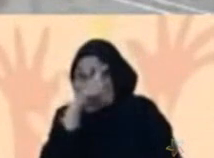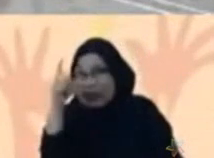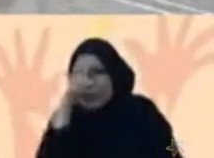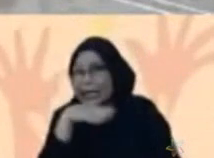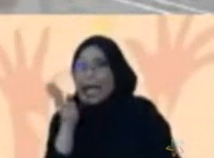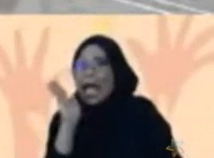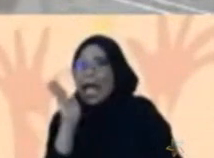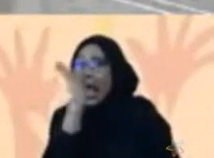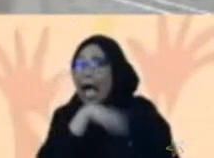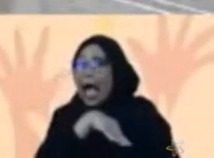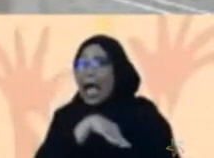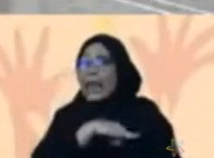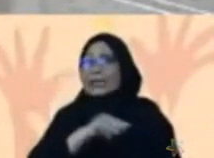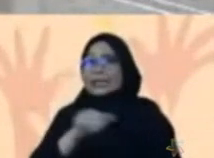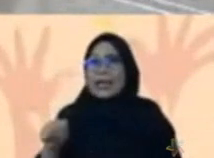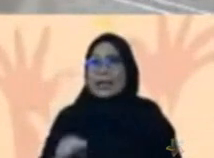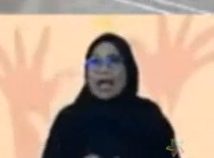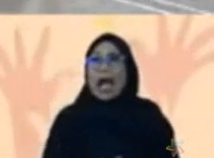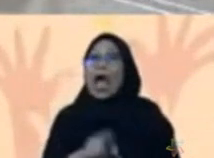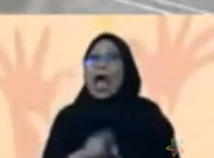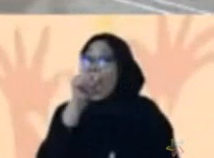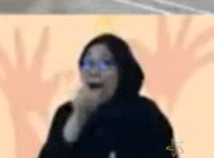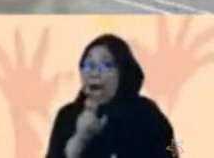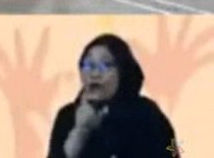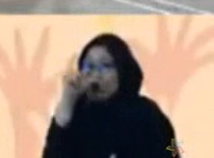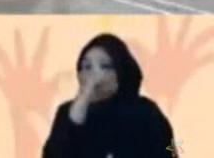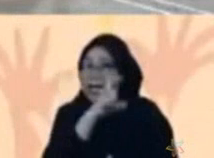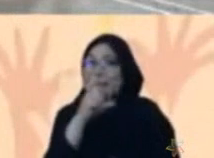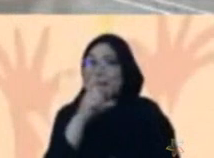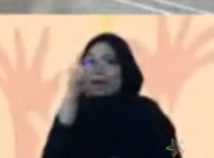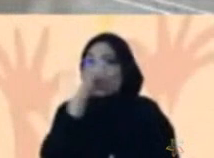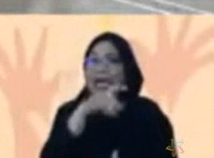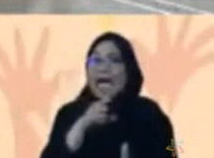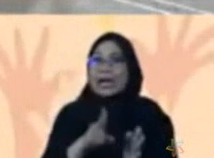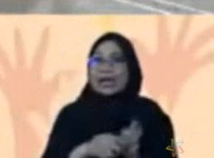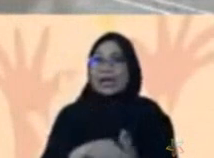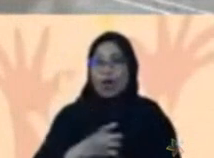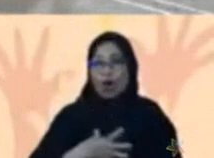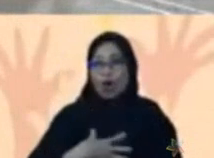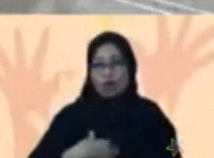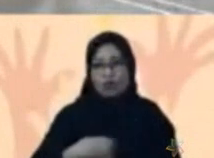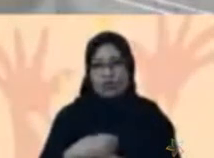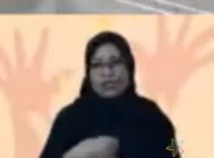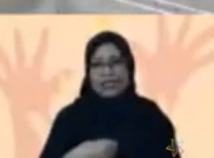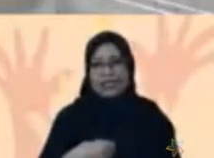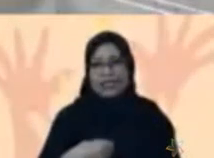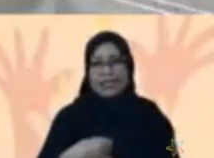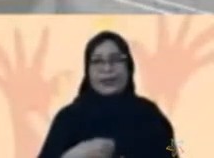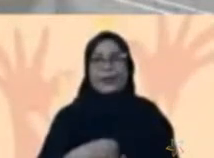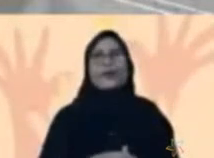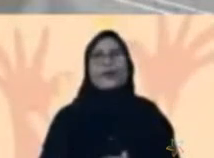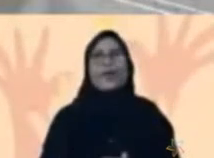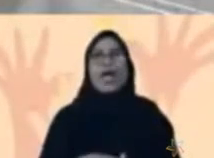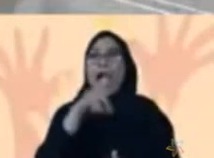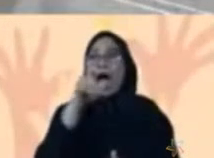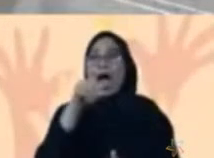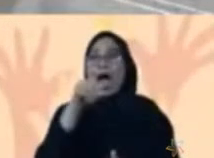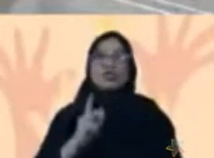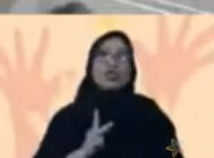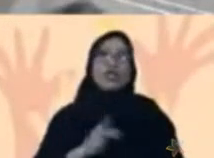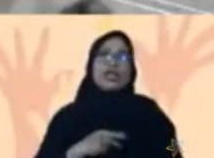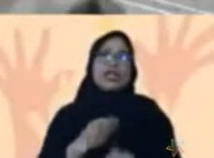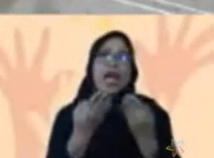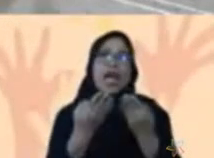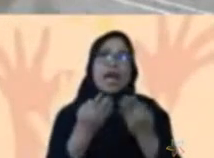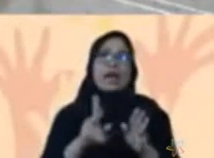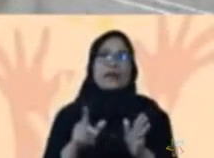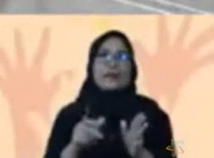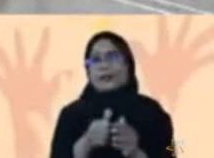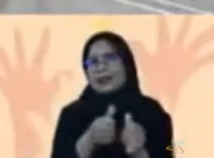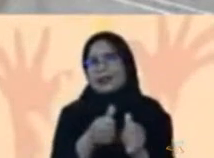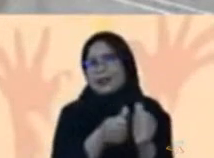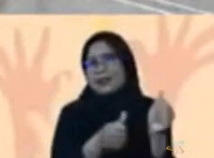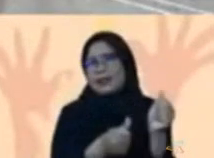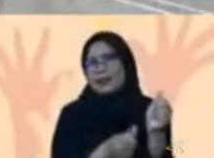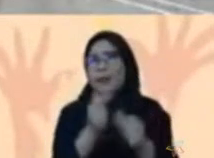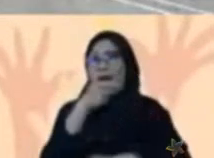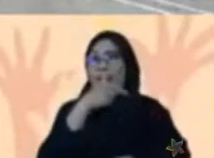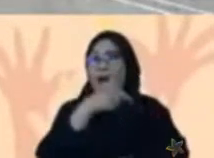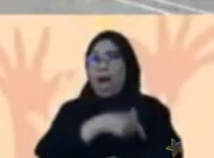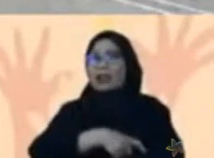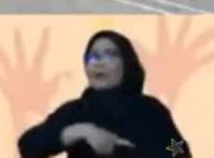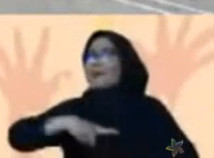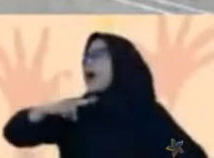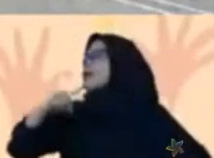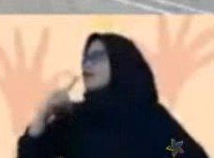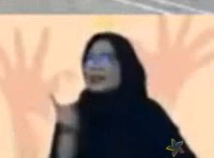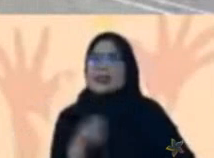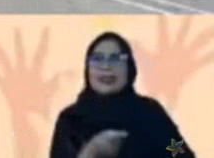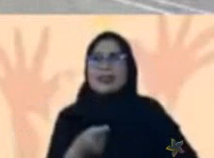Mencari solusi di tengah krisis atau kendala-kendala yang kita hadapi ya setiap hari, gitu ya. Setiap hari pasti ada tantangannya, gitu kan